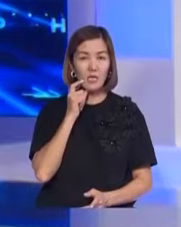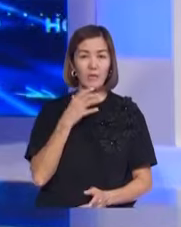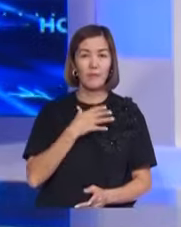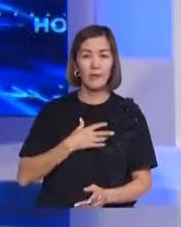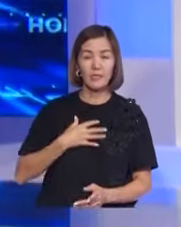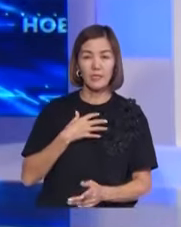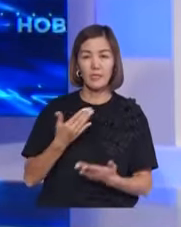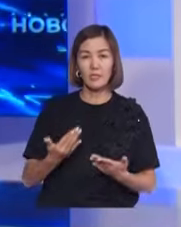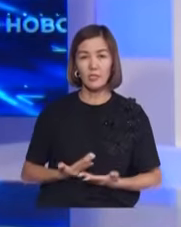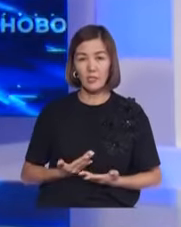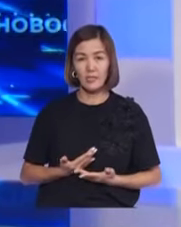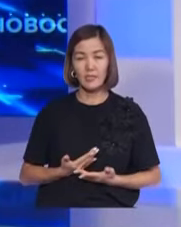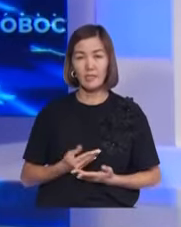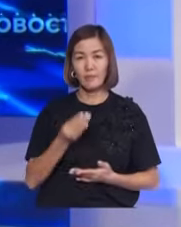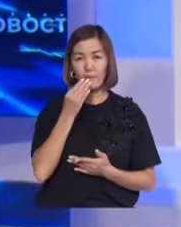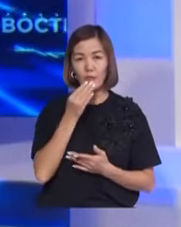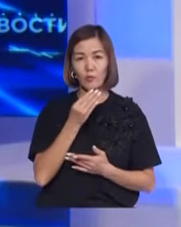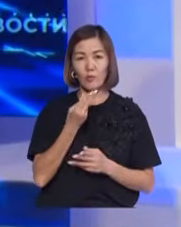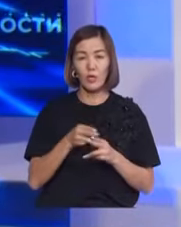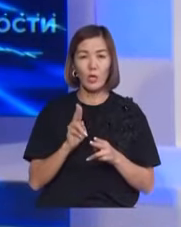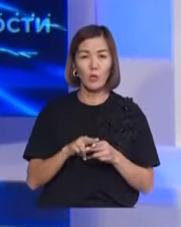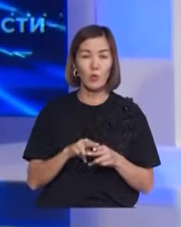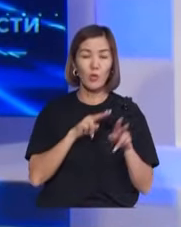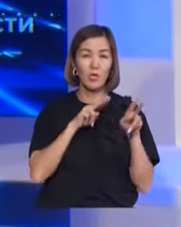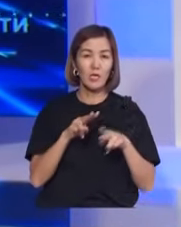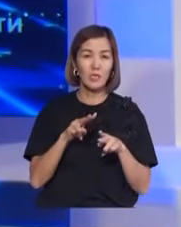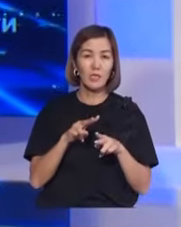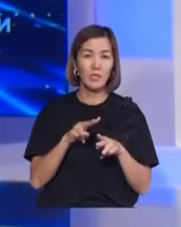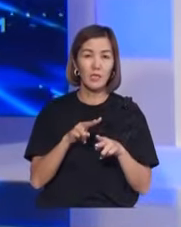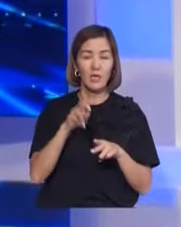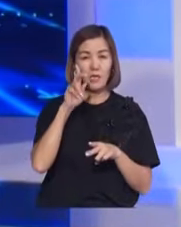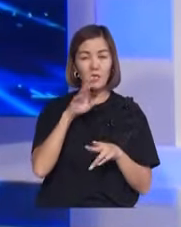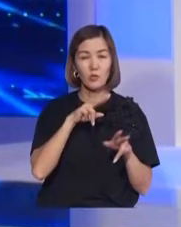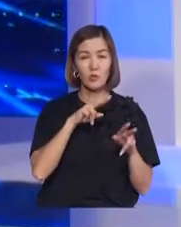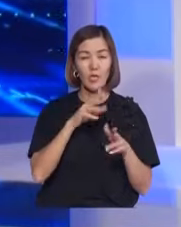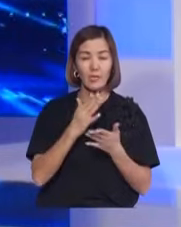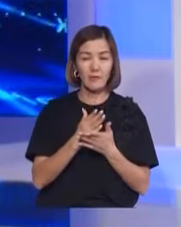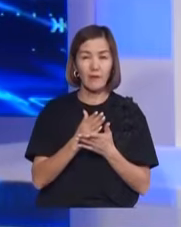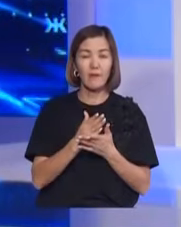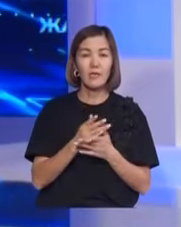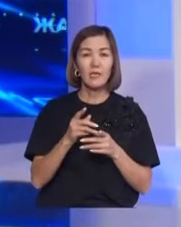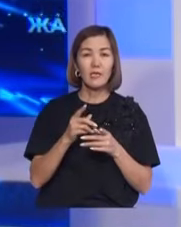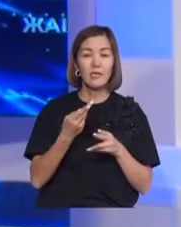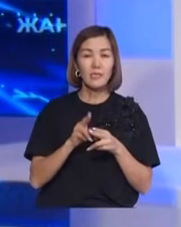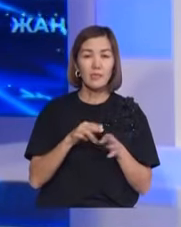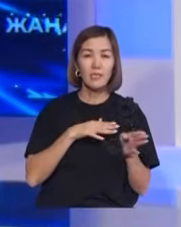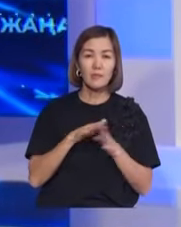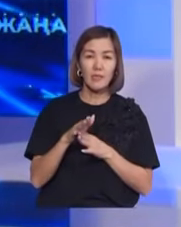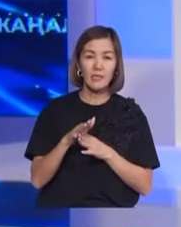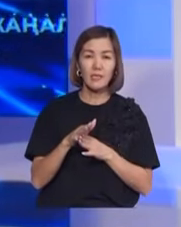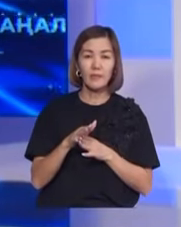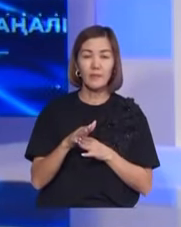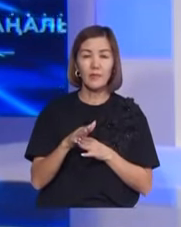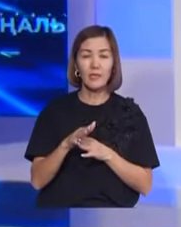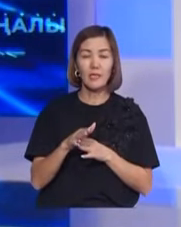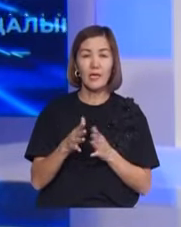Сахарный песок – социально значимый продукт, наличие которого контролируется со стороны нашего государства. В связи с этим исполнительные